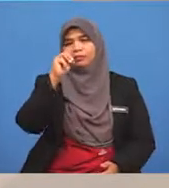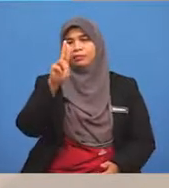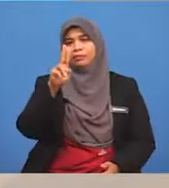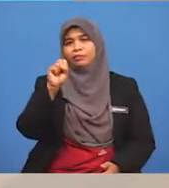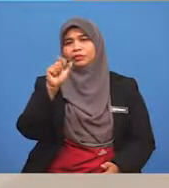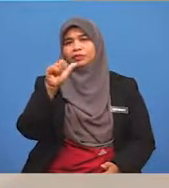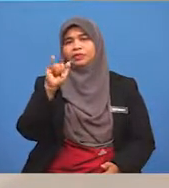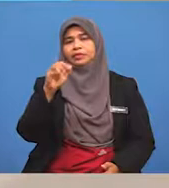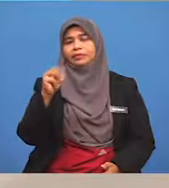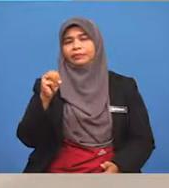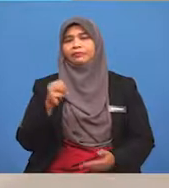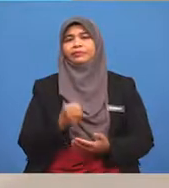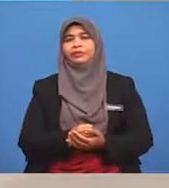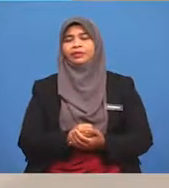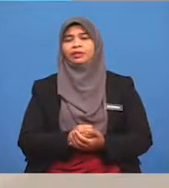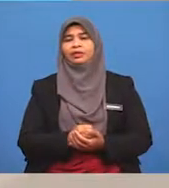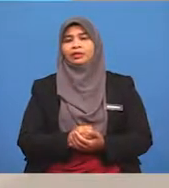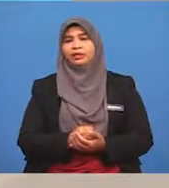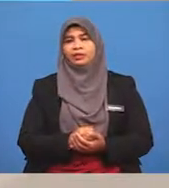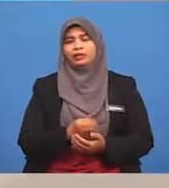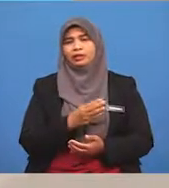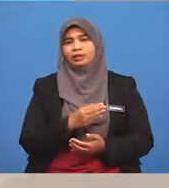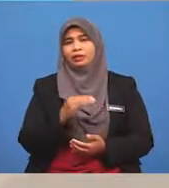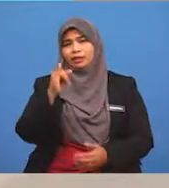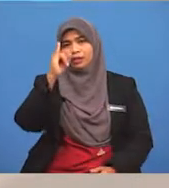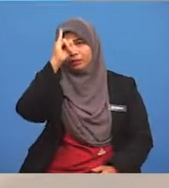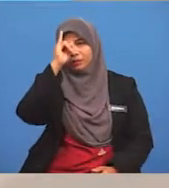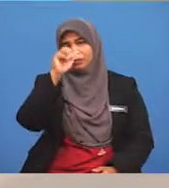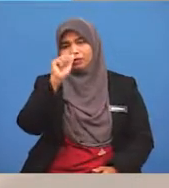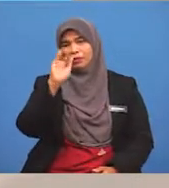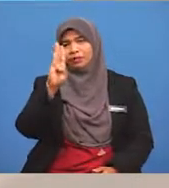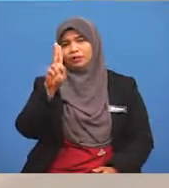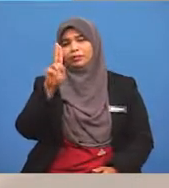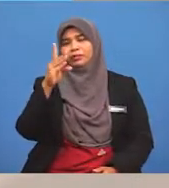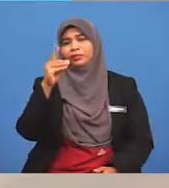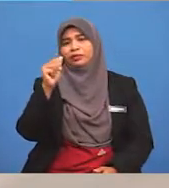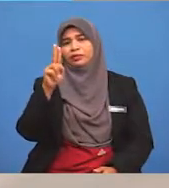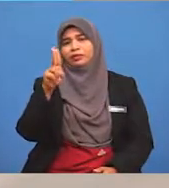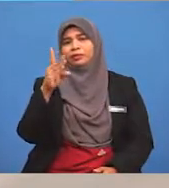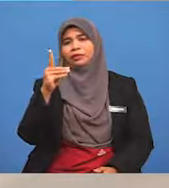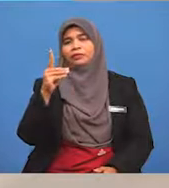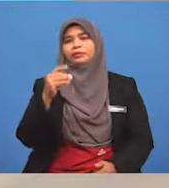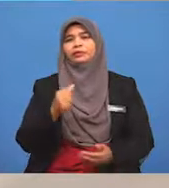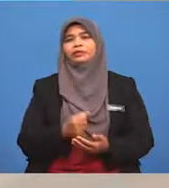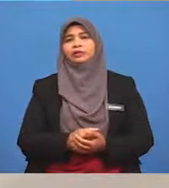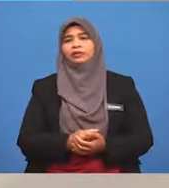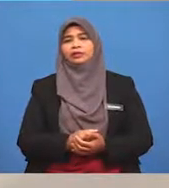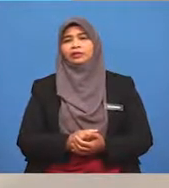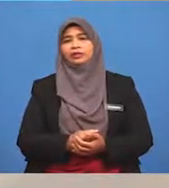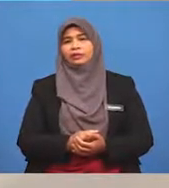penyusun bagi Sahih Muslim. Imam Abu Daud, penyusun bagi Sunan Abu